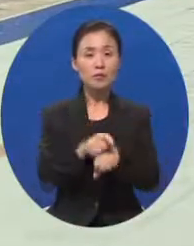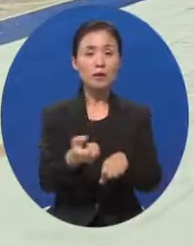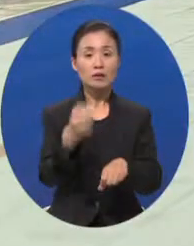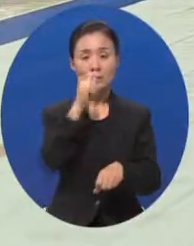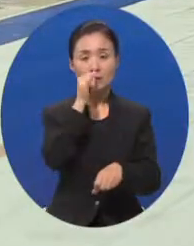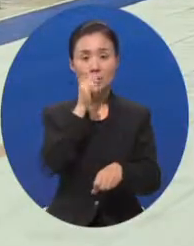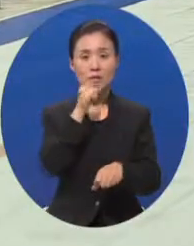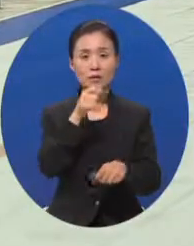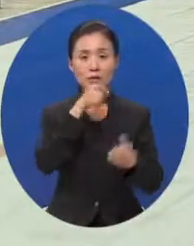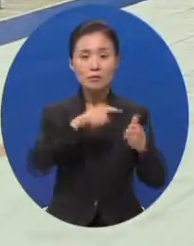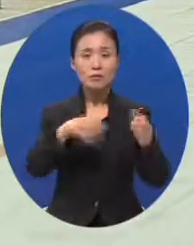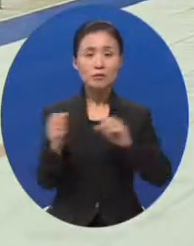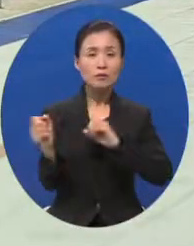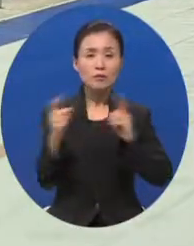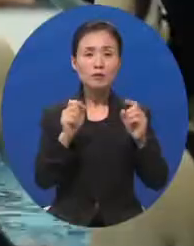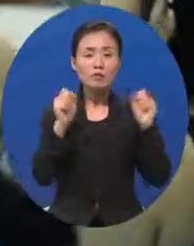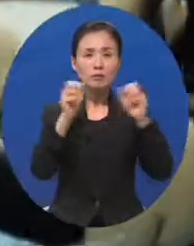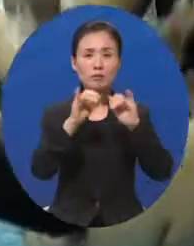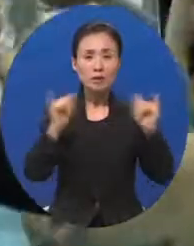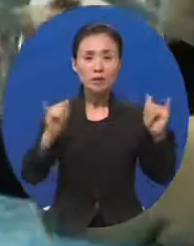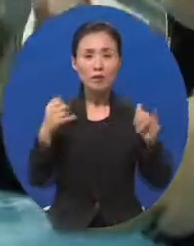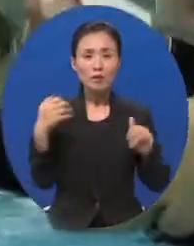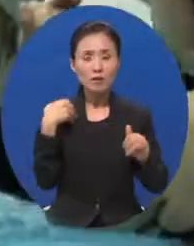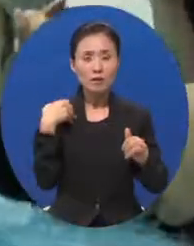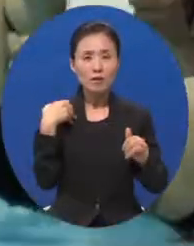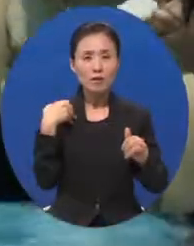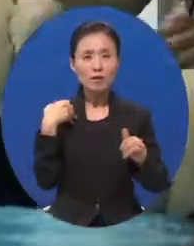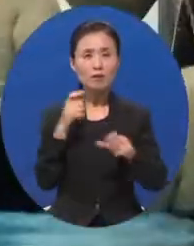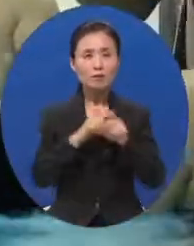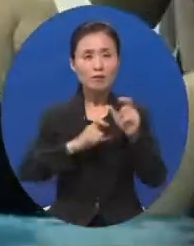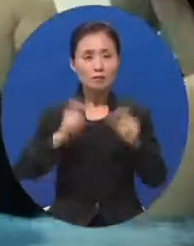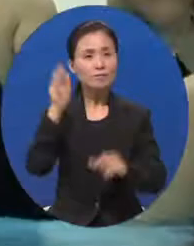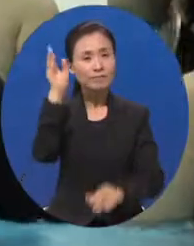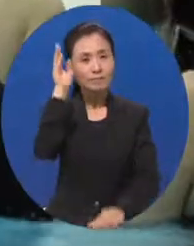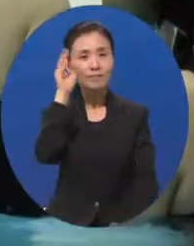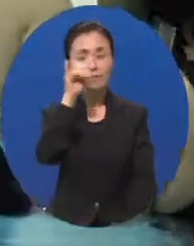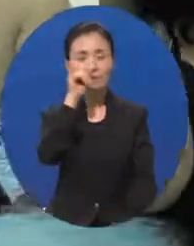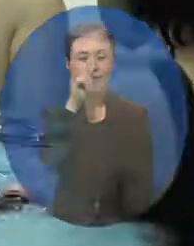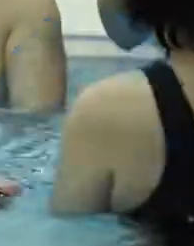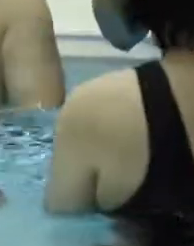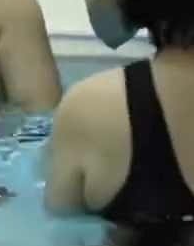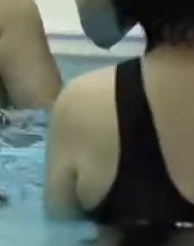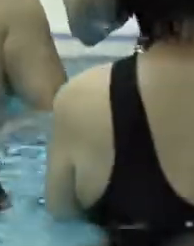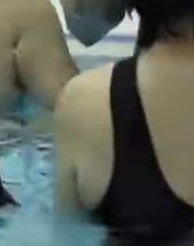갖춘 수중 재활운동사의 역할 또한 점차 커질 것으로 예상됩니다.